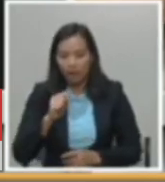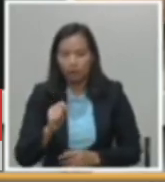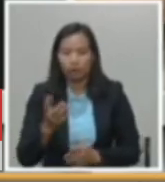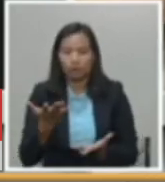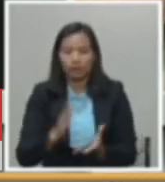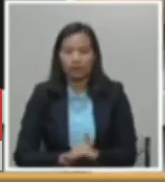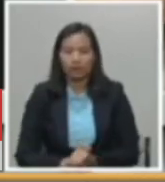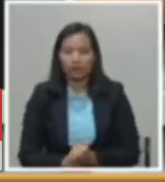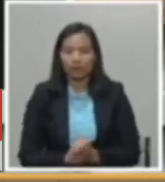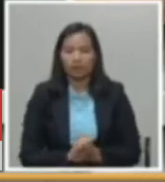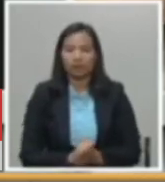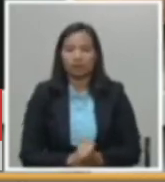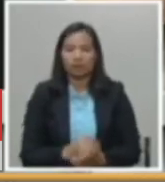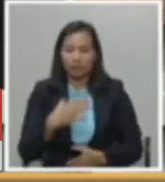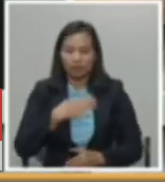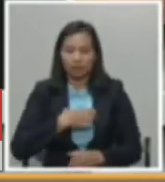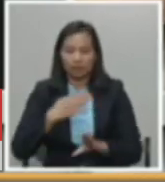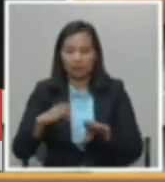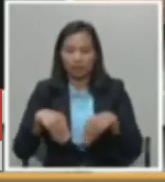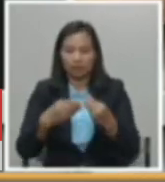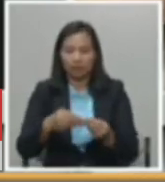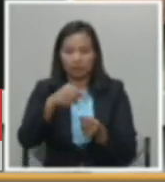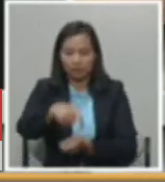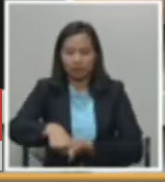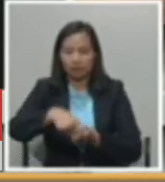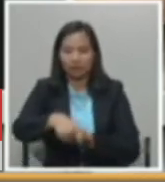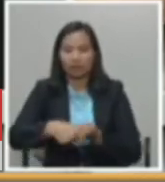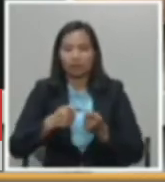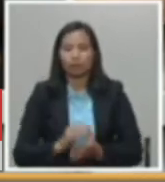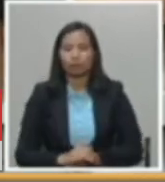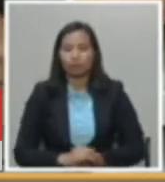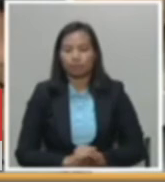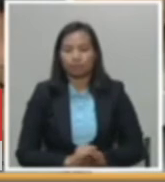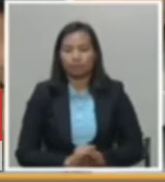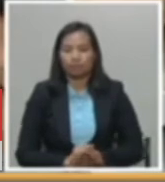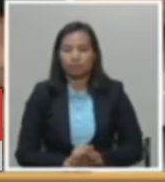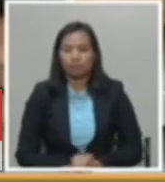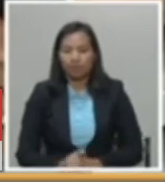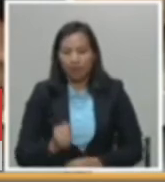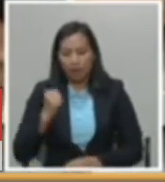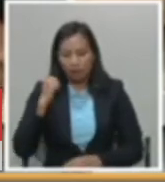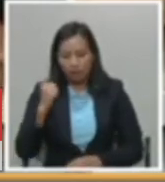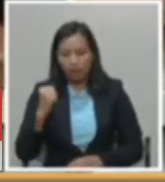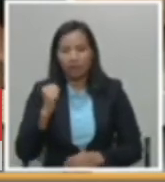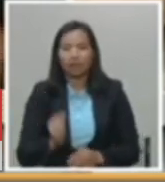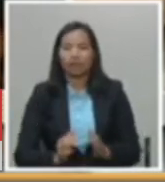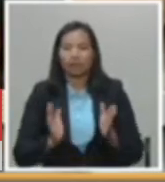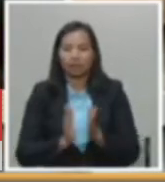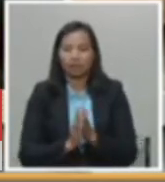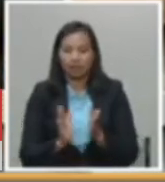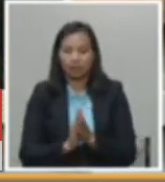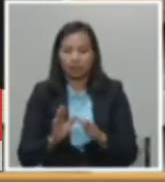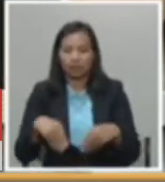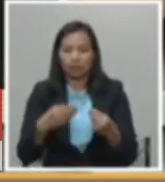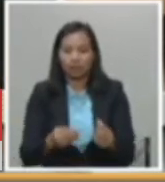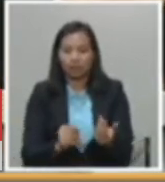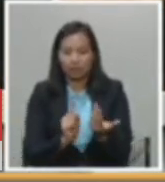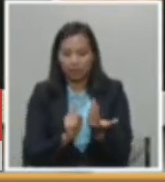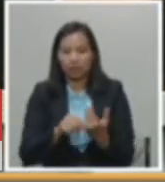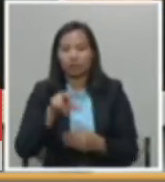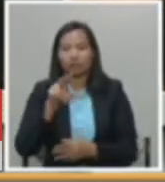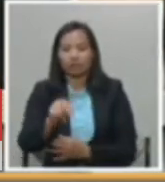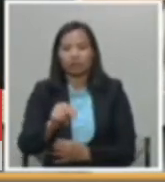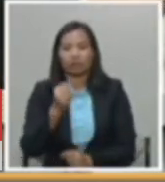ถ้าญาติท่านอยากให้เกษตรกรยางพารานะครับเฮตบมือดังๆให้ท่าน30บาททำเล